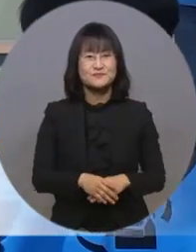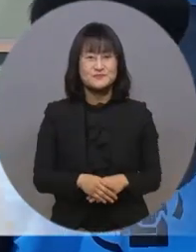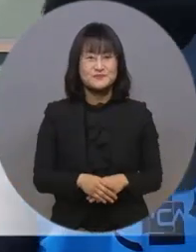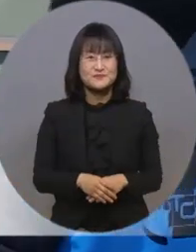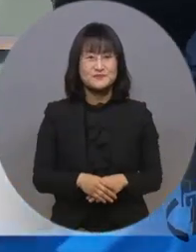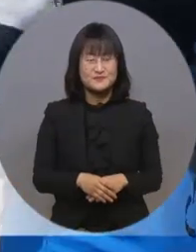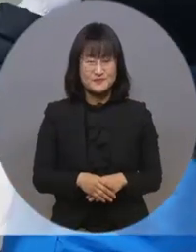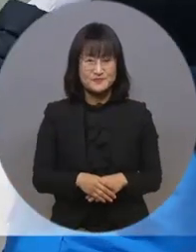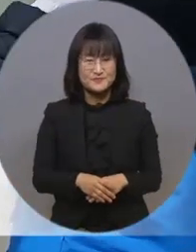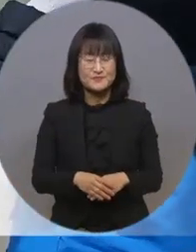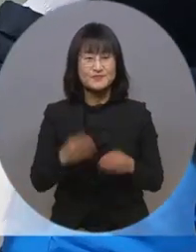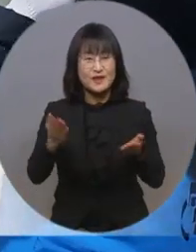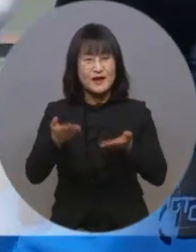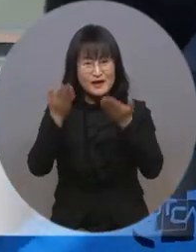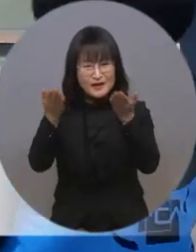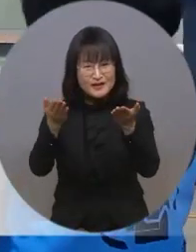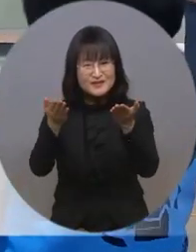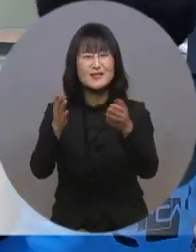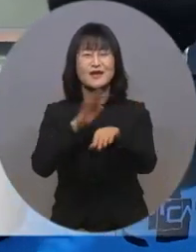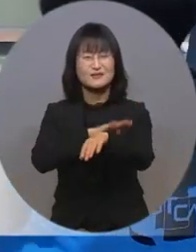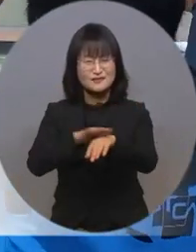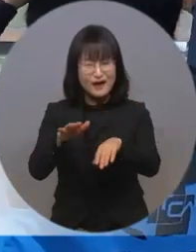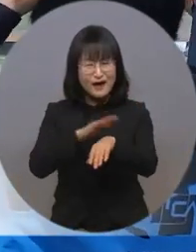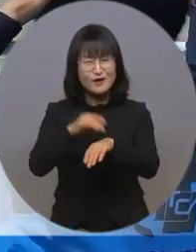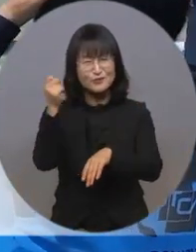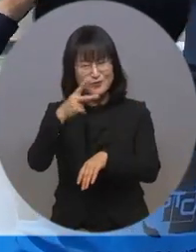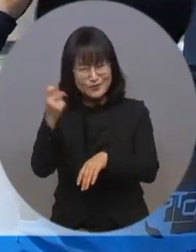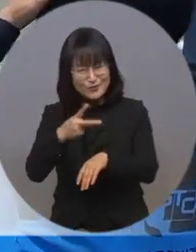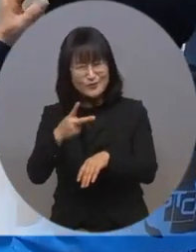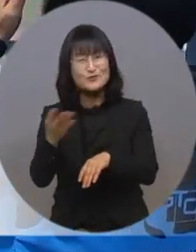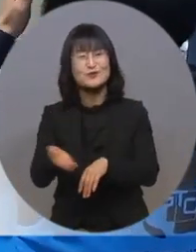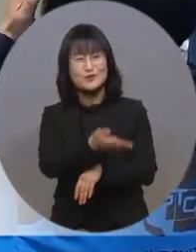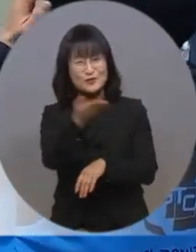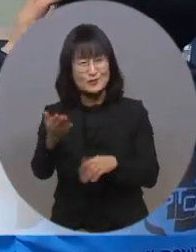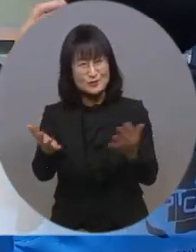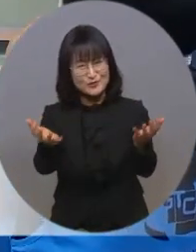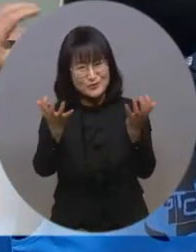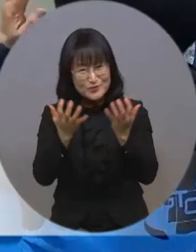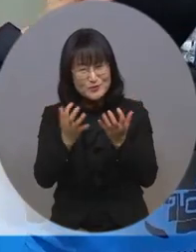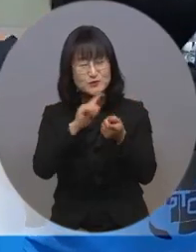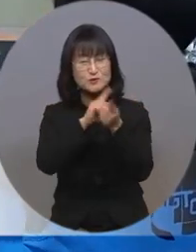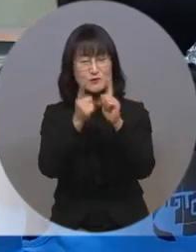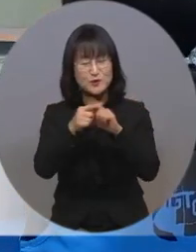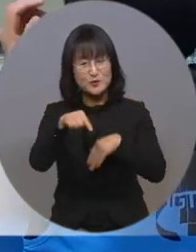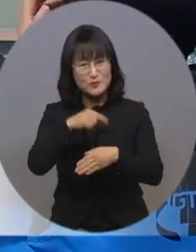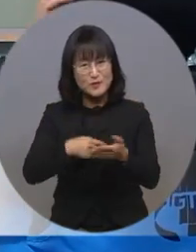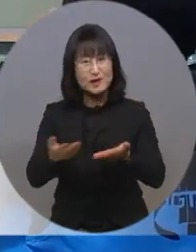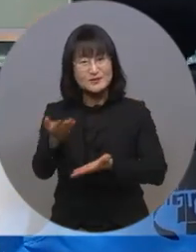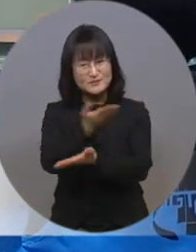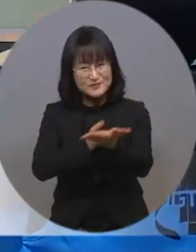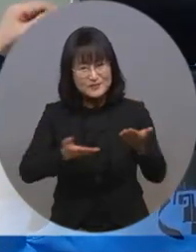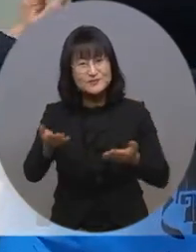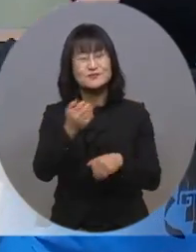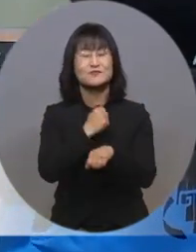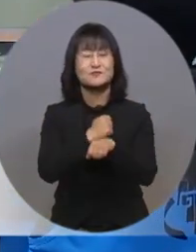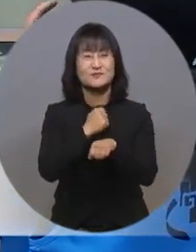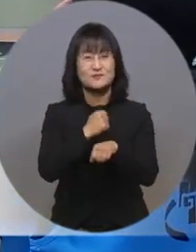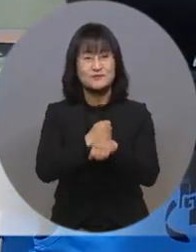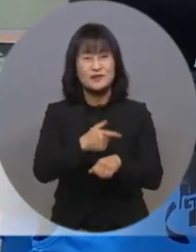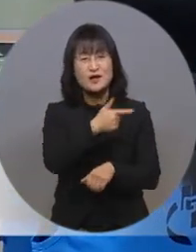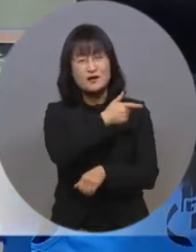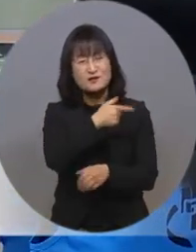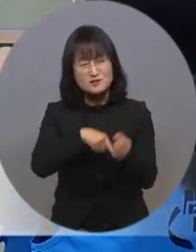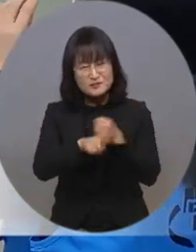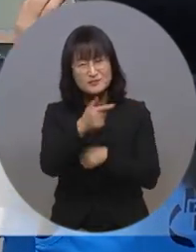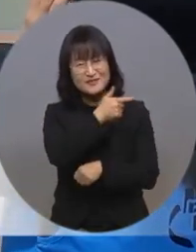뵙는 분들이 모여서 우리가 이렇게 서로 마음을 나눌 수 있다는 것에 더 큰 의미를